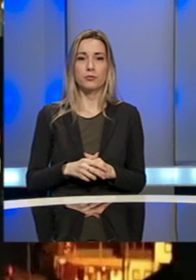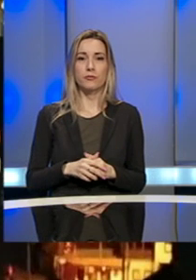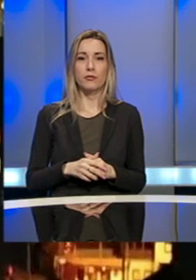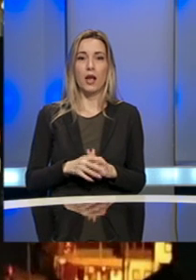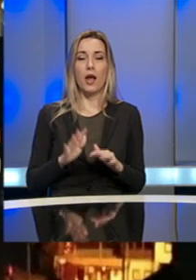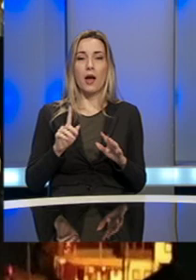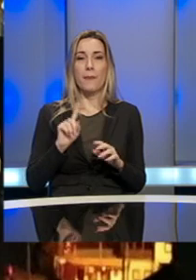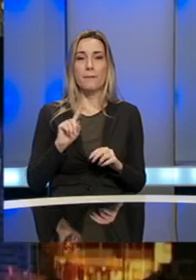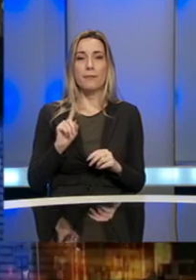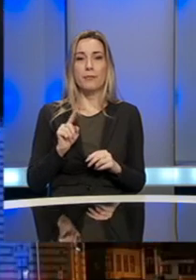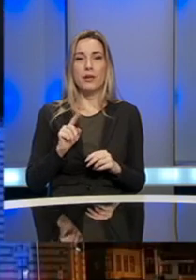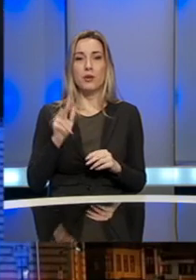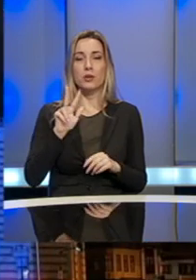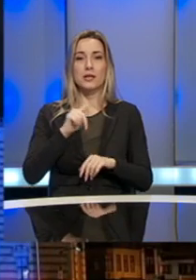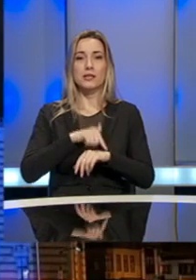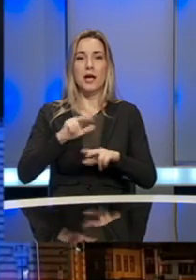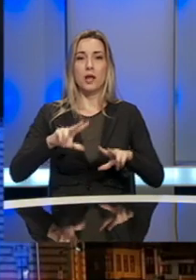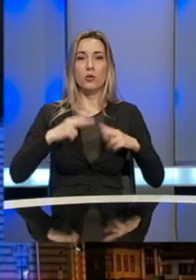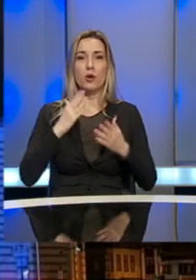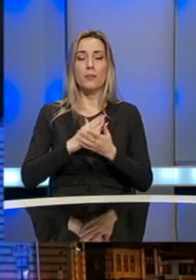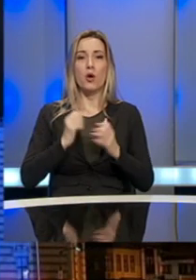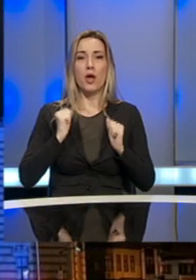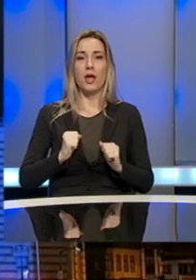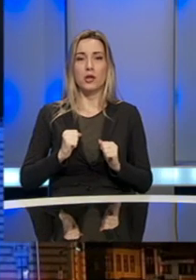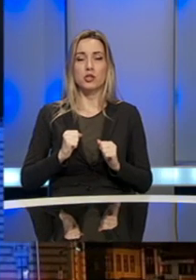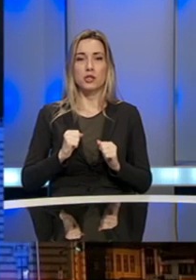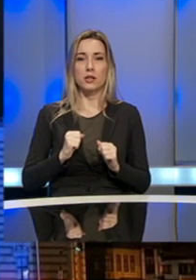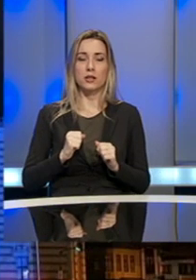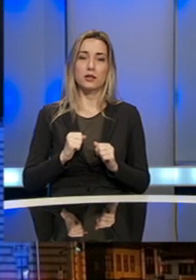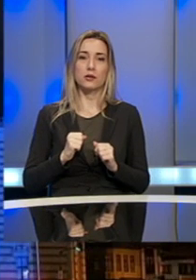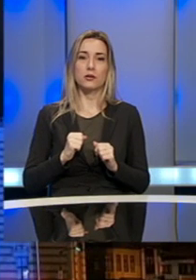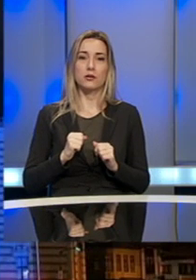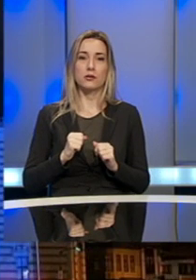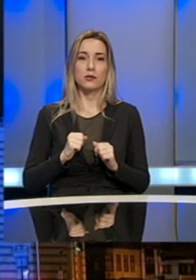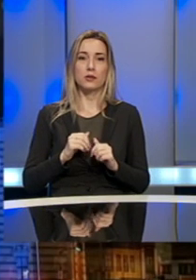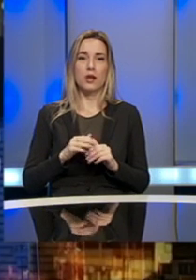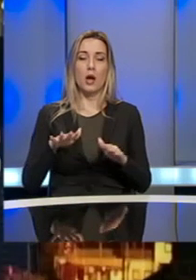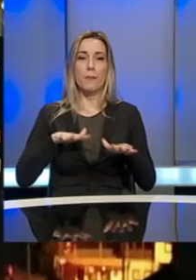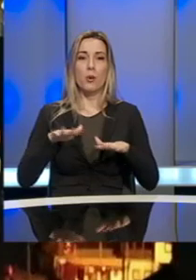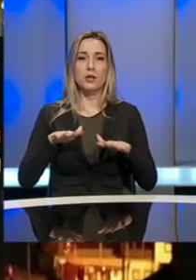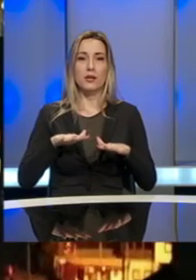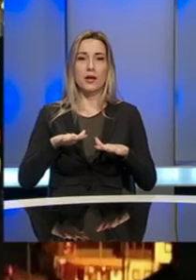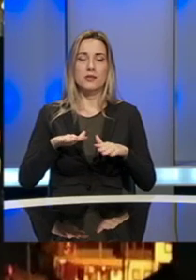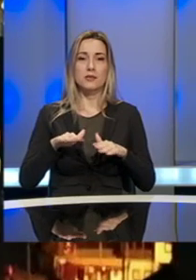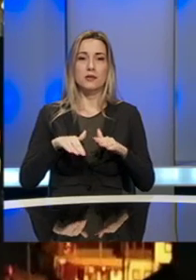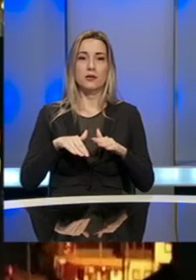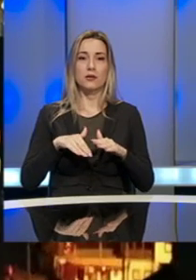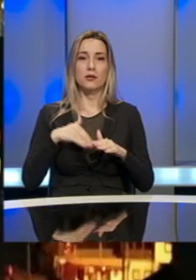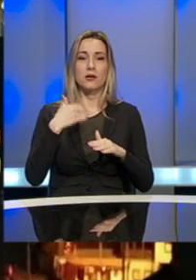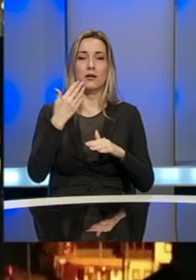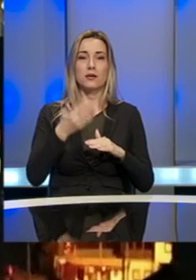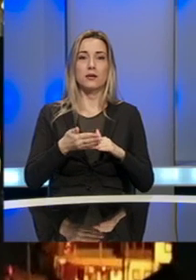nije. Naime, u 3 sata ujutro je bio jedan jači od onih potresa nakon onog većeg